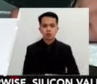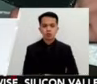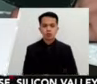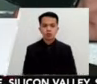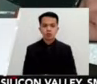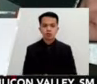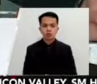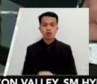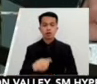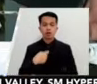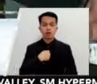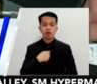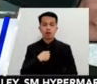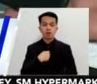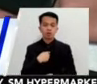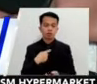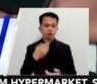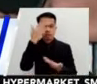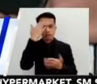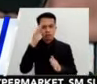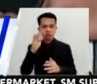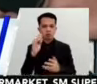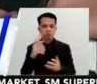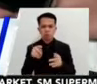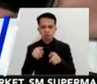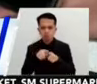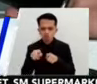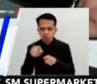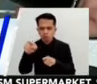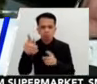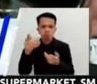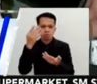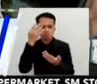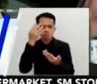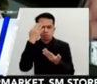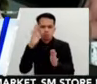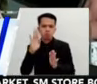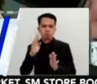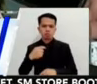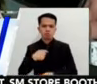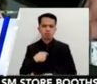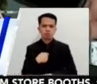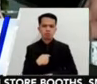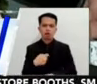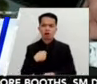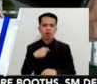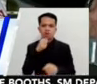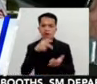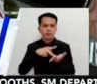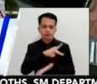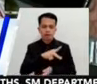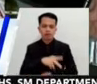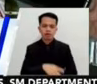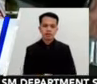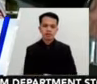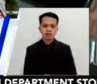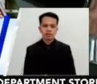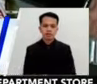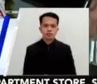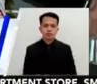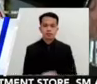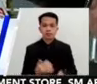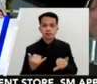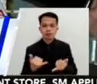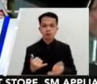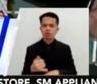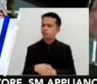ay hindi ko po alam kung saan po napunta o ano po hindi po ako nakapagbayad po ngayon sinisingit po ako Sabi